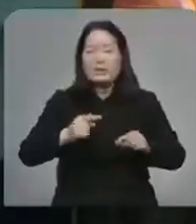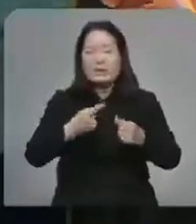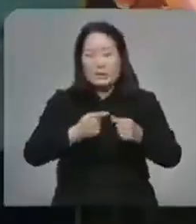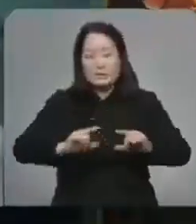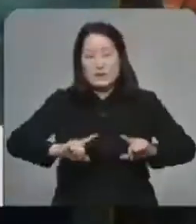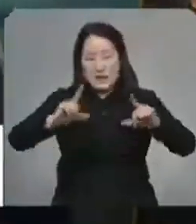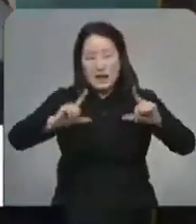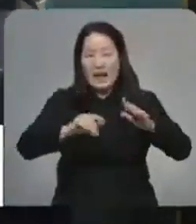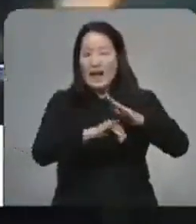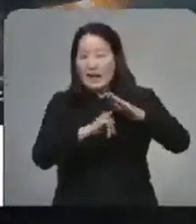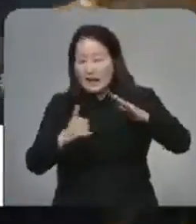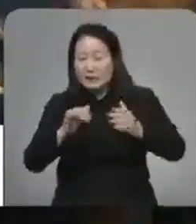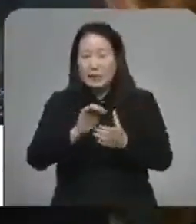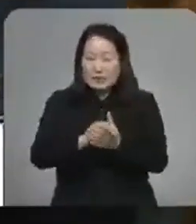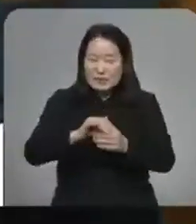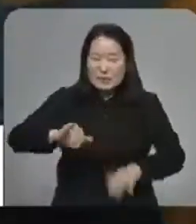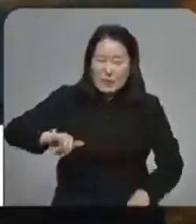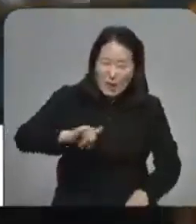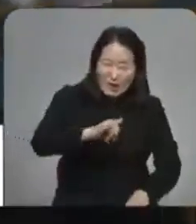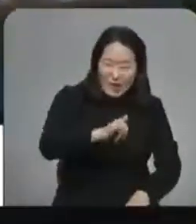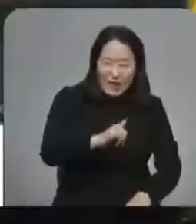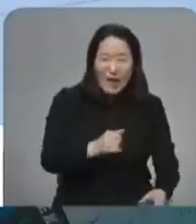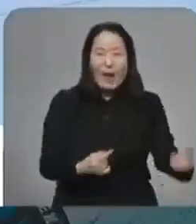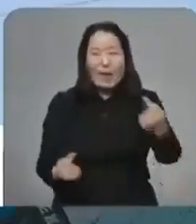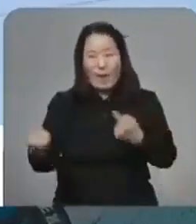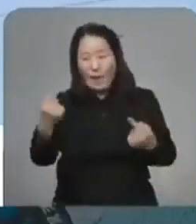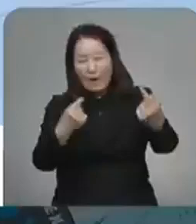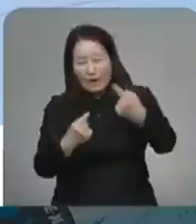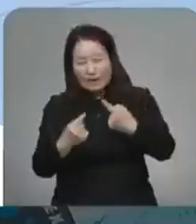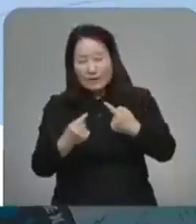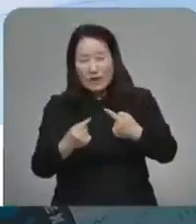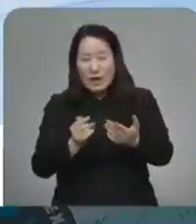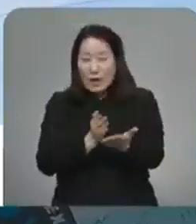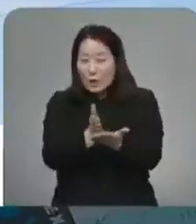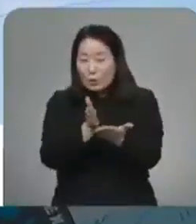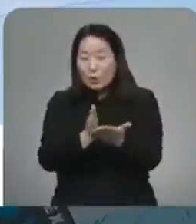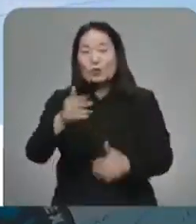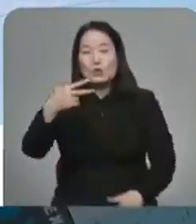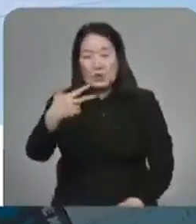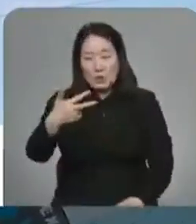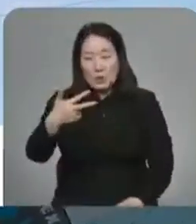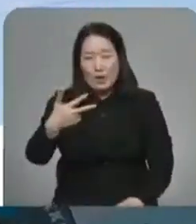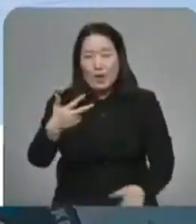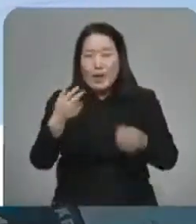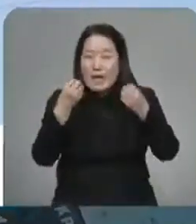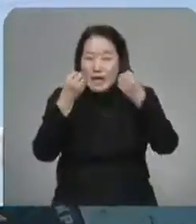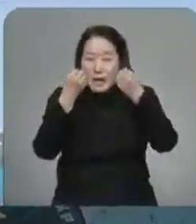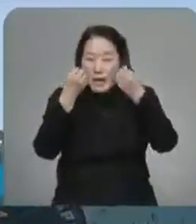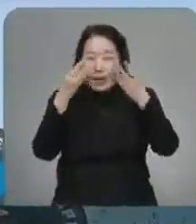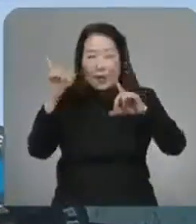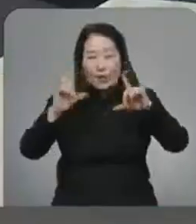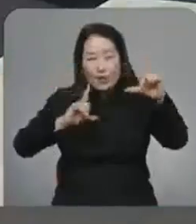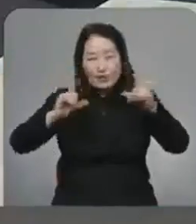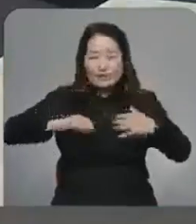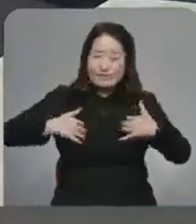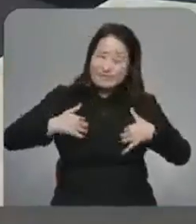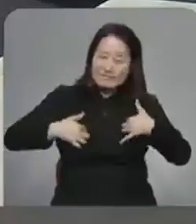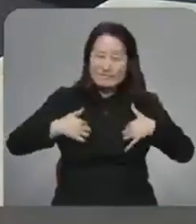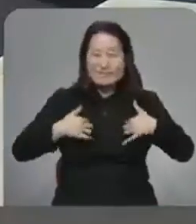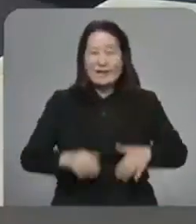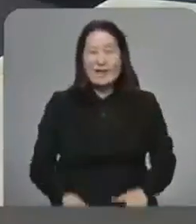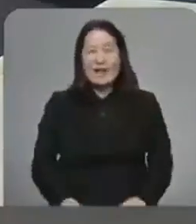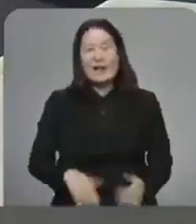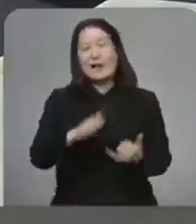친구, 연인 등 다양한 연령대의 방문객이 찾아 7가지 테마로 꾸며진 이색적인 놀이기구를 즐겼습니다.